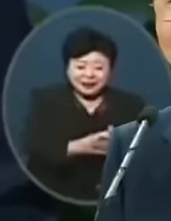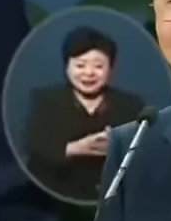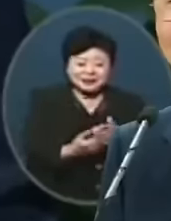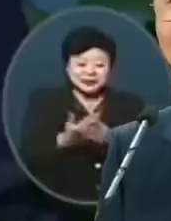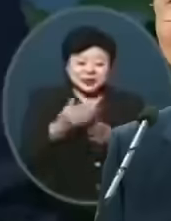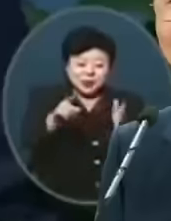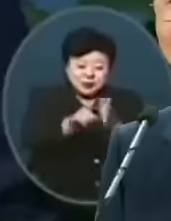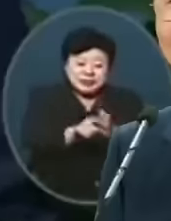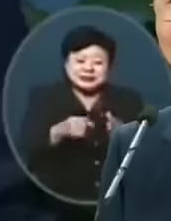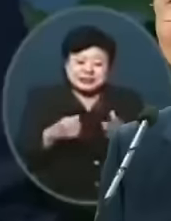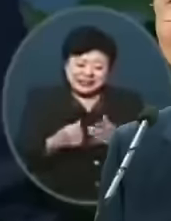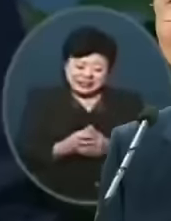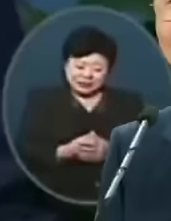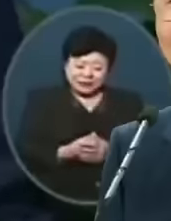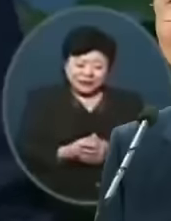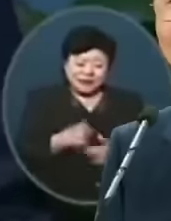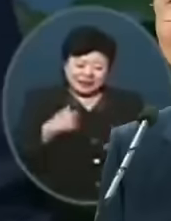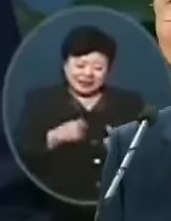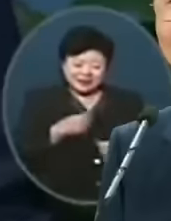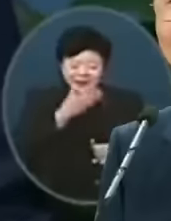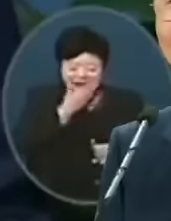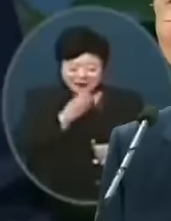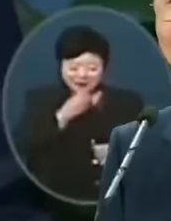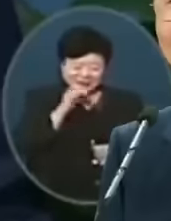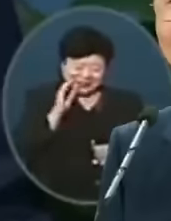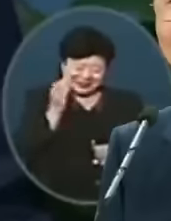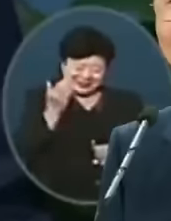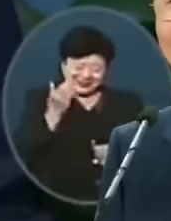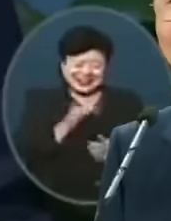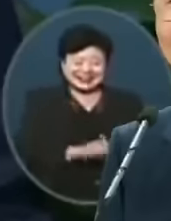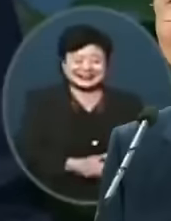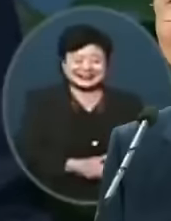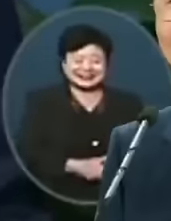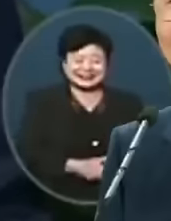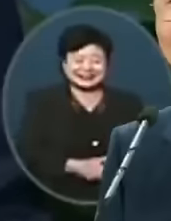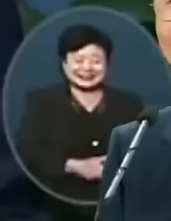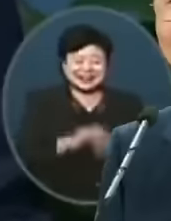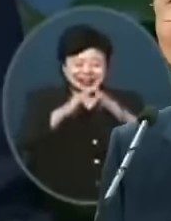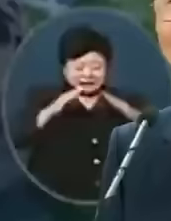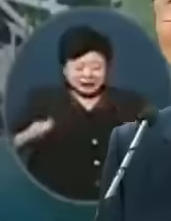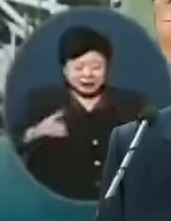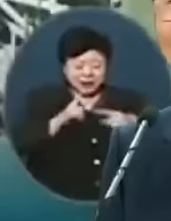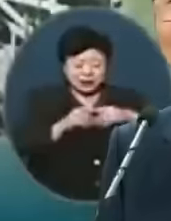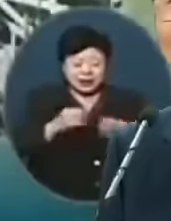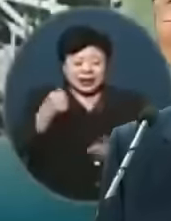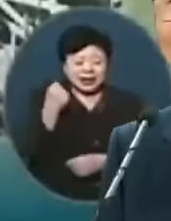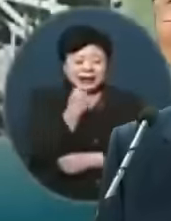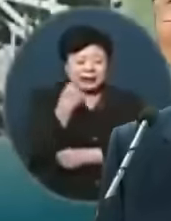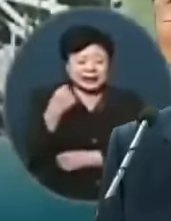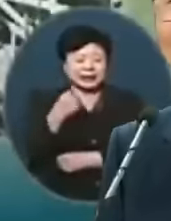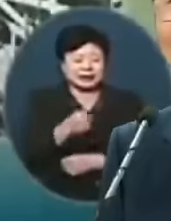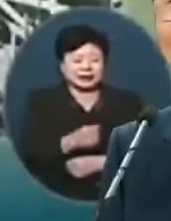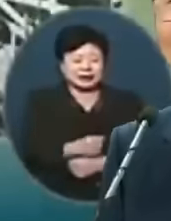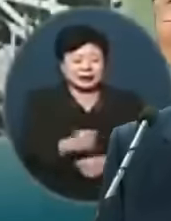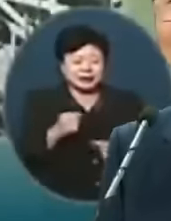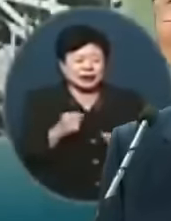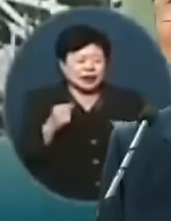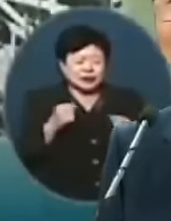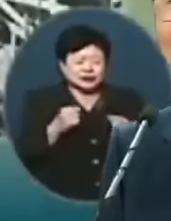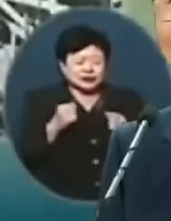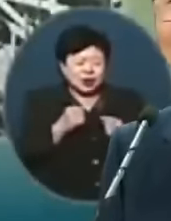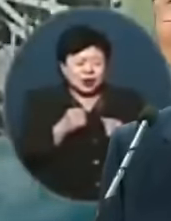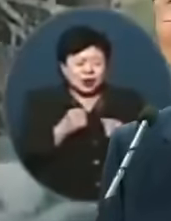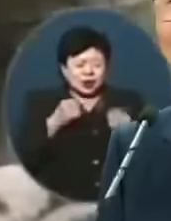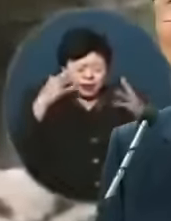생기고 믿음이 생기고 기쁘고 행복했으면 좋겠습니다. 천막교회에서 가마니를 깔고 겨울엔 춥고 여름엔 덥고